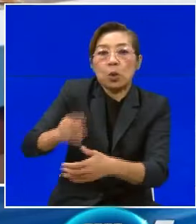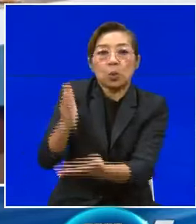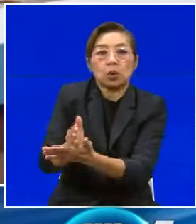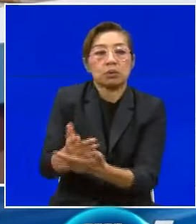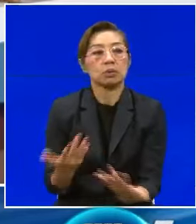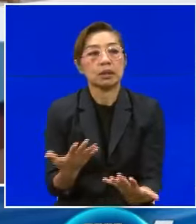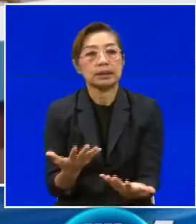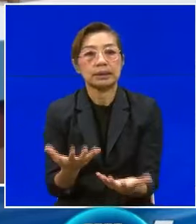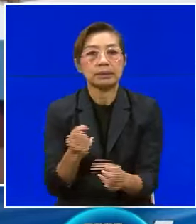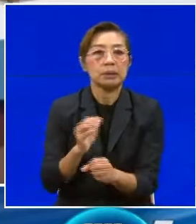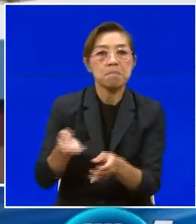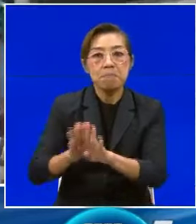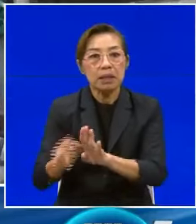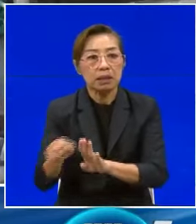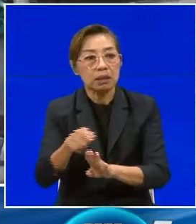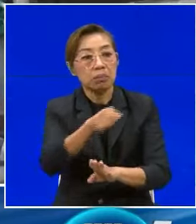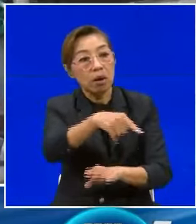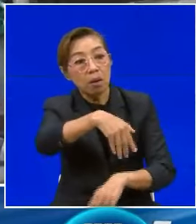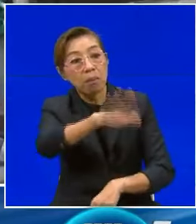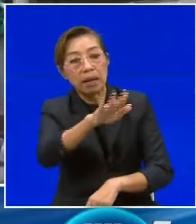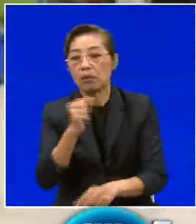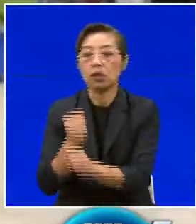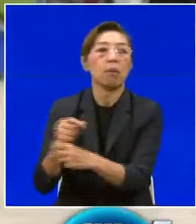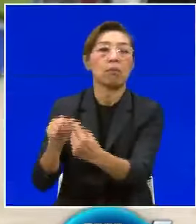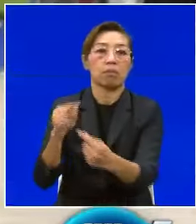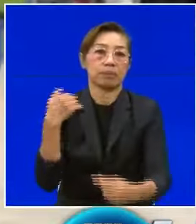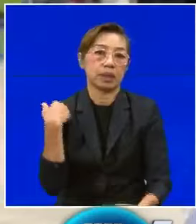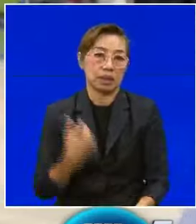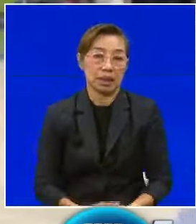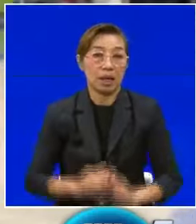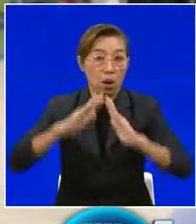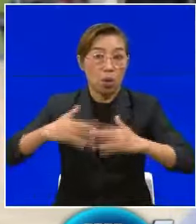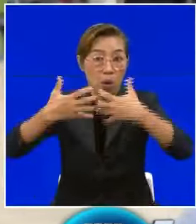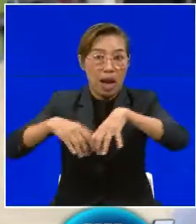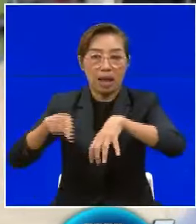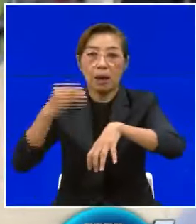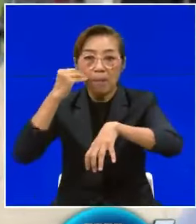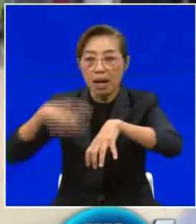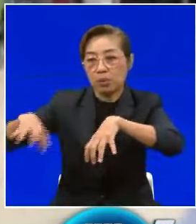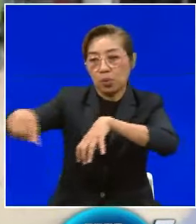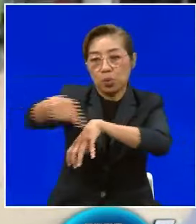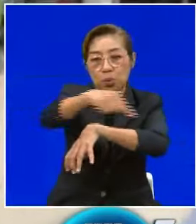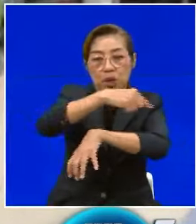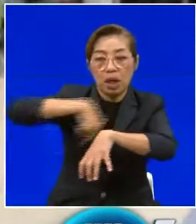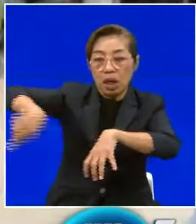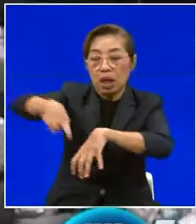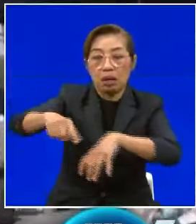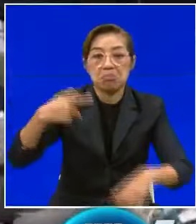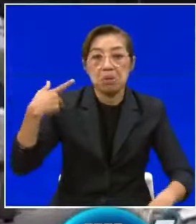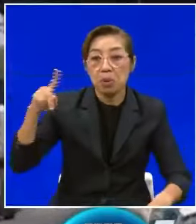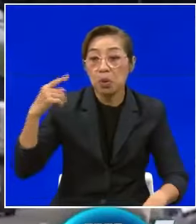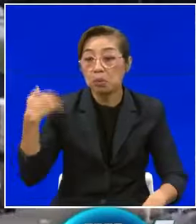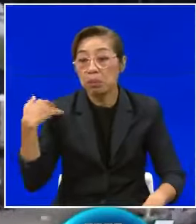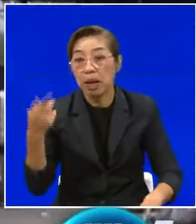ำอย่างเงี้ยมัน เนี่ยท่านผู้ชมฮะคนที่เขาอยู่แถวนั้นถามว่ามีกำไรกำไรอะไรจากตัวบริษัทโรงงานไหม